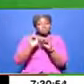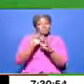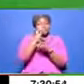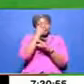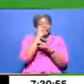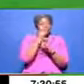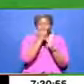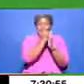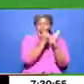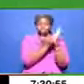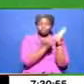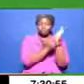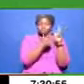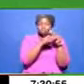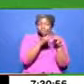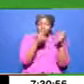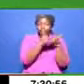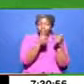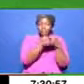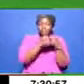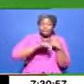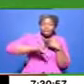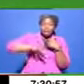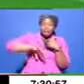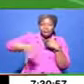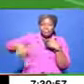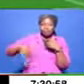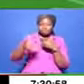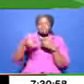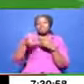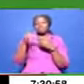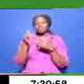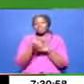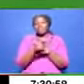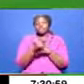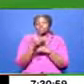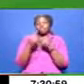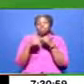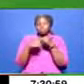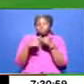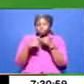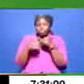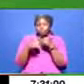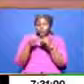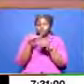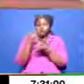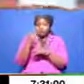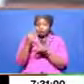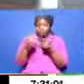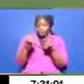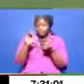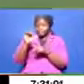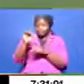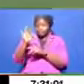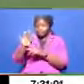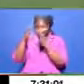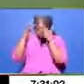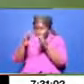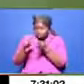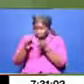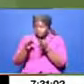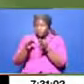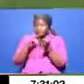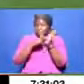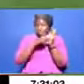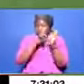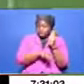za kufuzu dhidi ya Cameroon ugenini tarehe 4 mwezi Juni, lakini sasa hatua hiyo ya CAF ina maana kuwa kundi hilo litasalia na